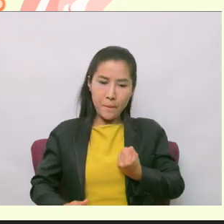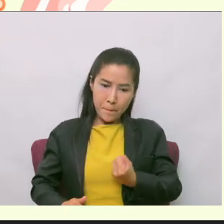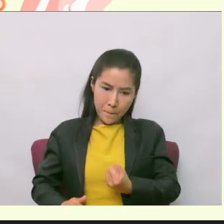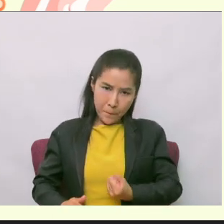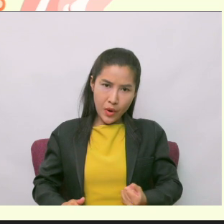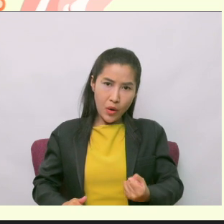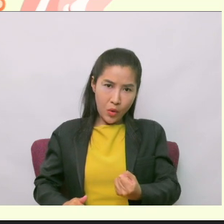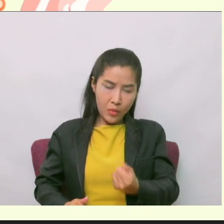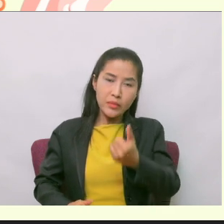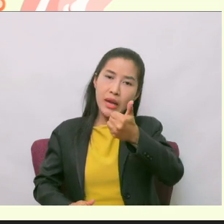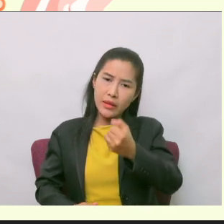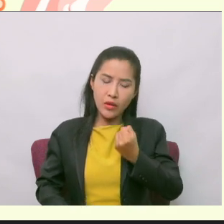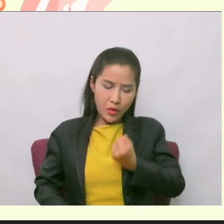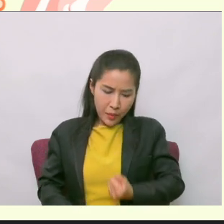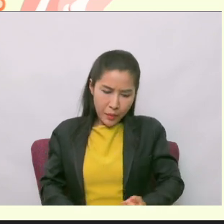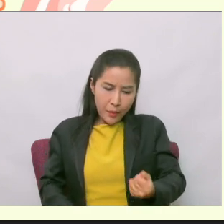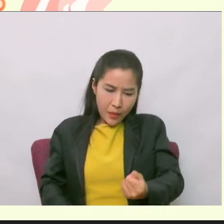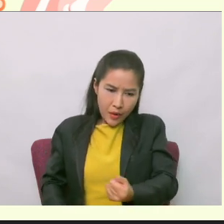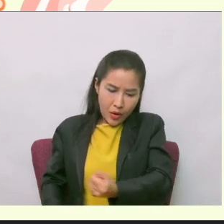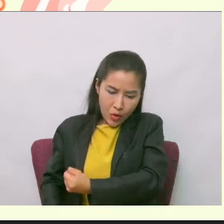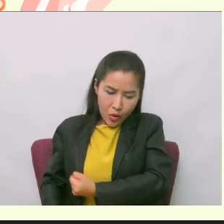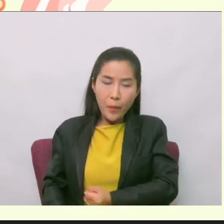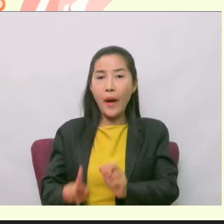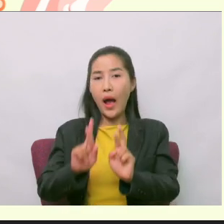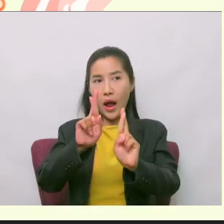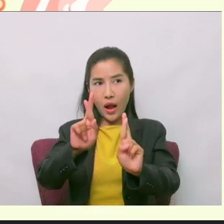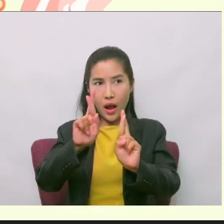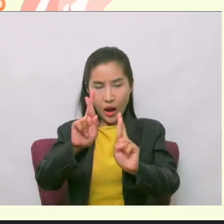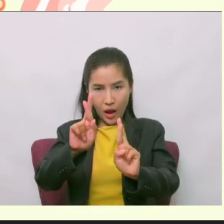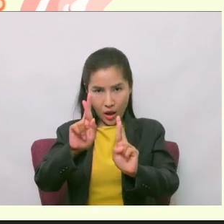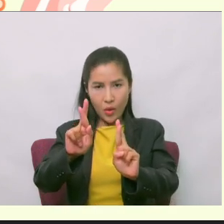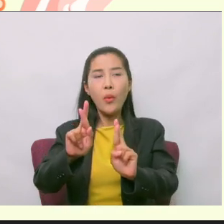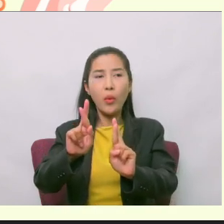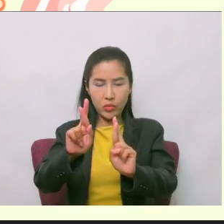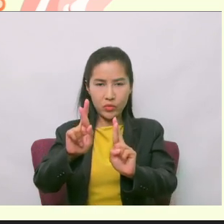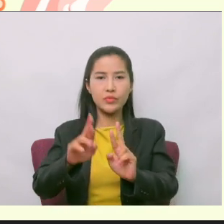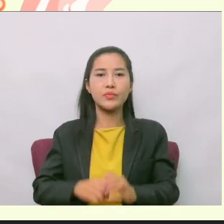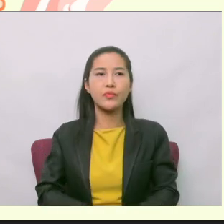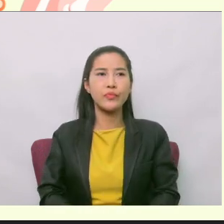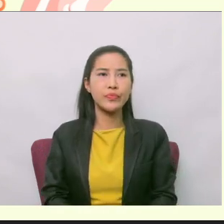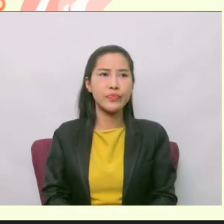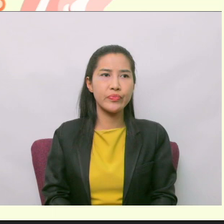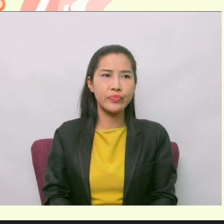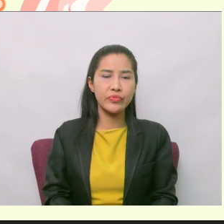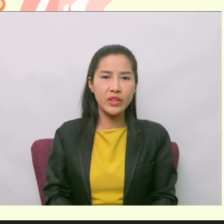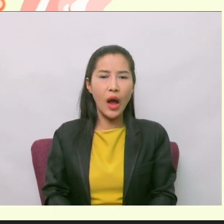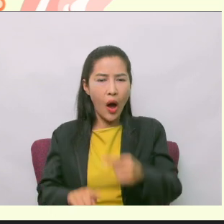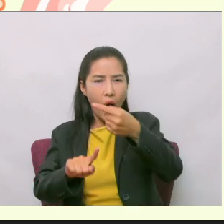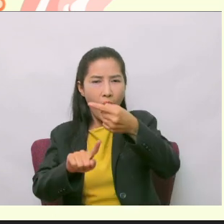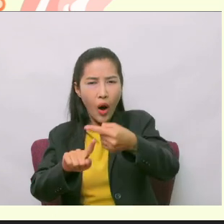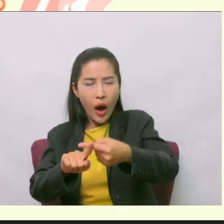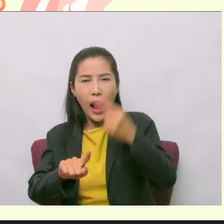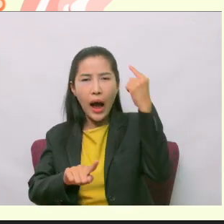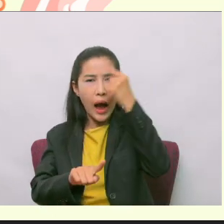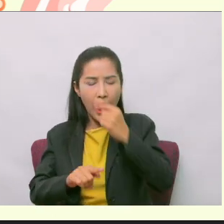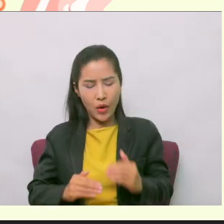มัดระวังเนาะถ้าเกิดว่าท้องแก่หรือว่าท้องครรภ์อ่อนเกินไปก็ไม่ควรนะคะอยู่ในช่วง3เดือนแรกหรือว่าช่วงก่อนคล